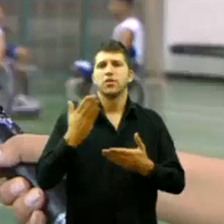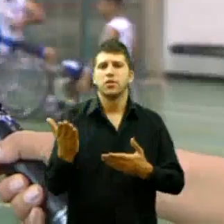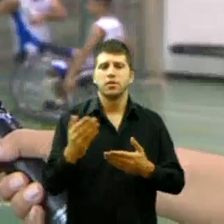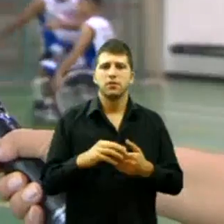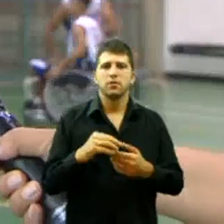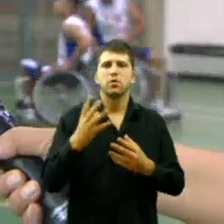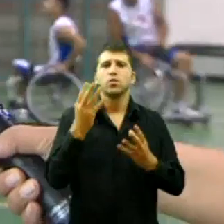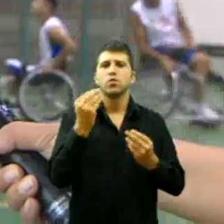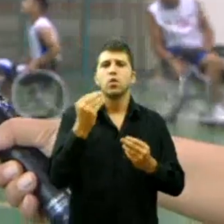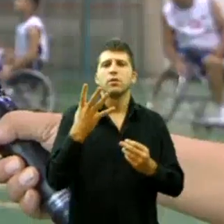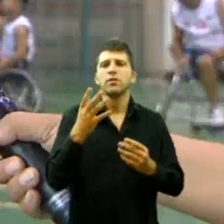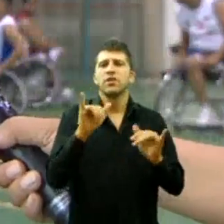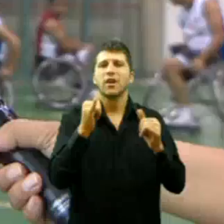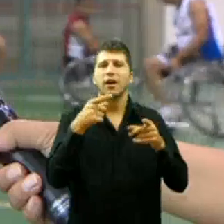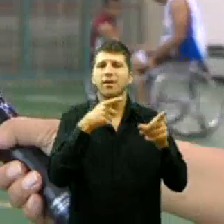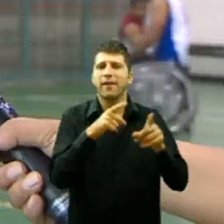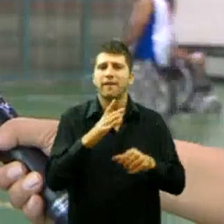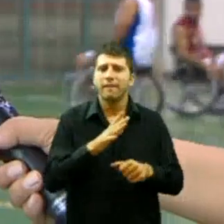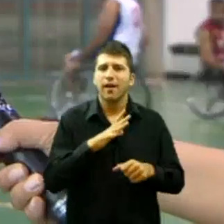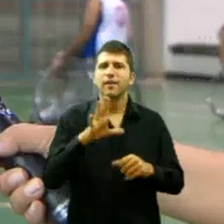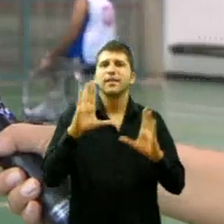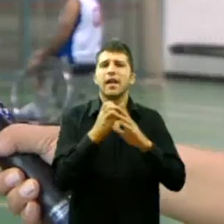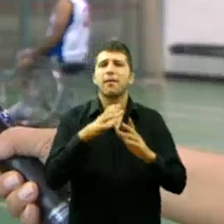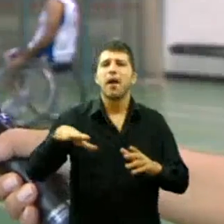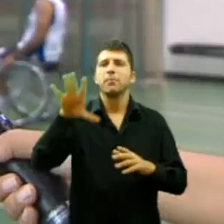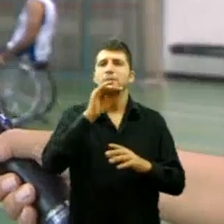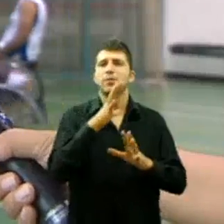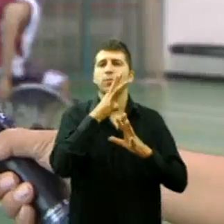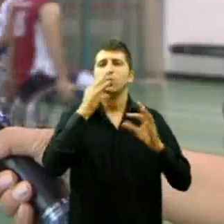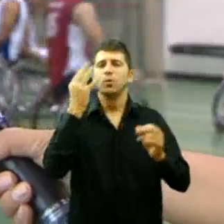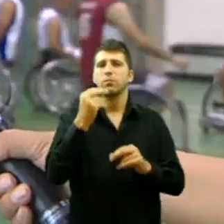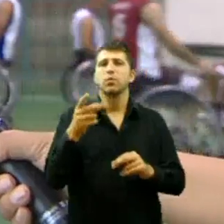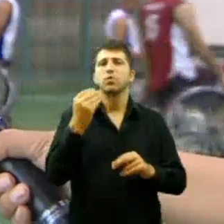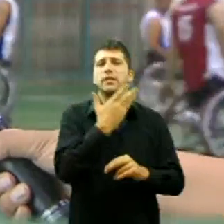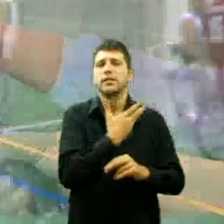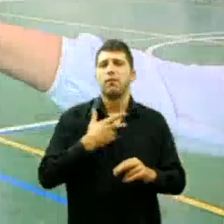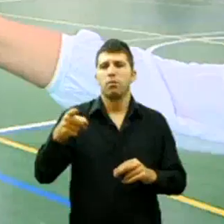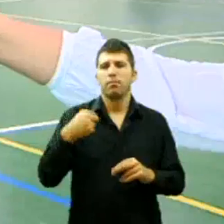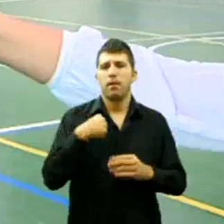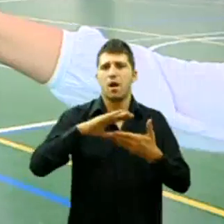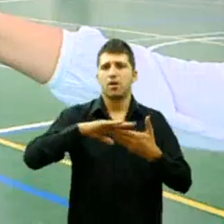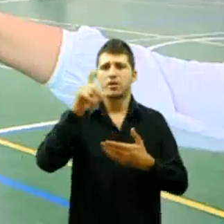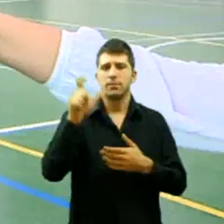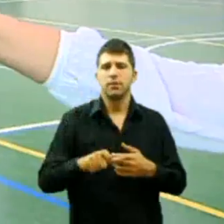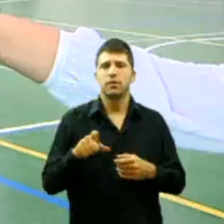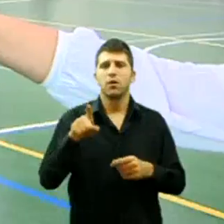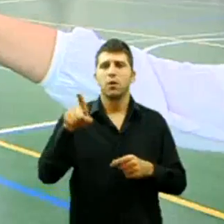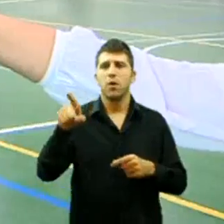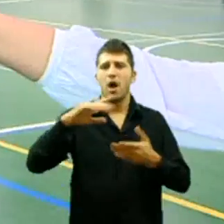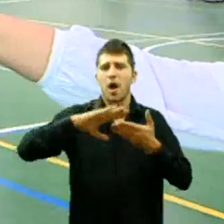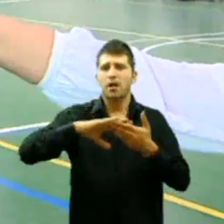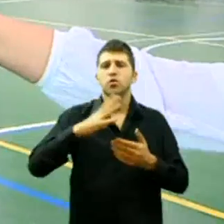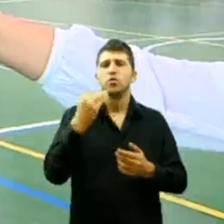çok espritüel bir insan. Takımın neşe kaynağı, çok şakacı bir insan. Seviyorum yani kendisini. Metin çok sevdiğimiz